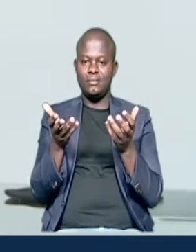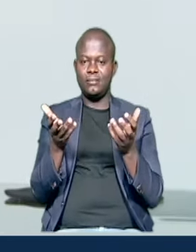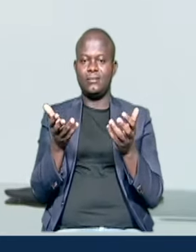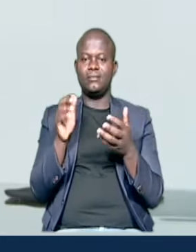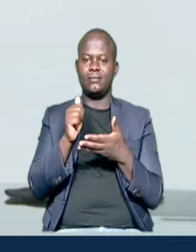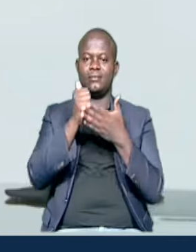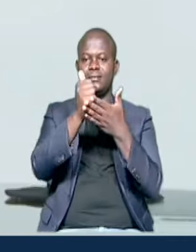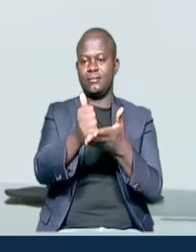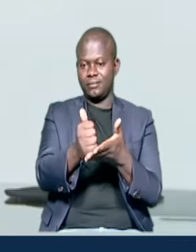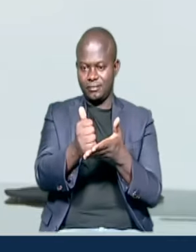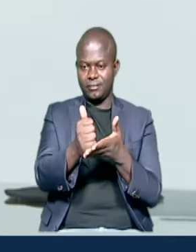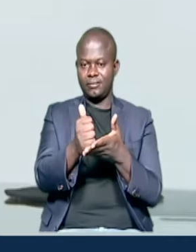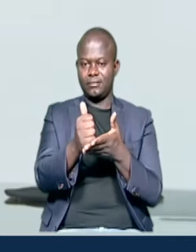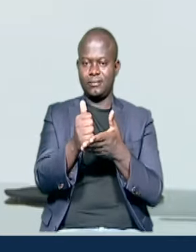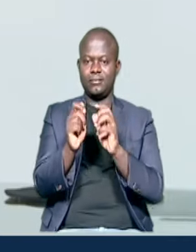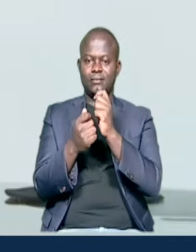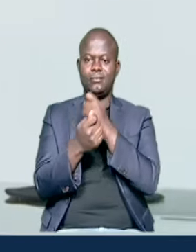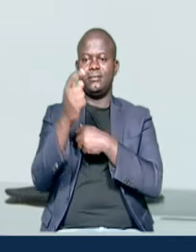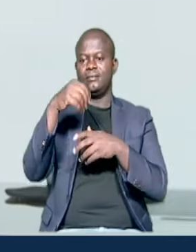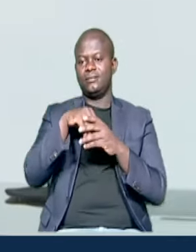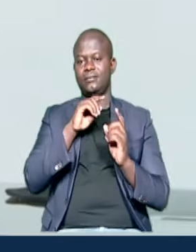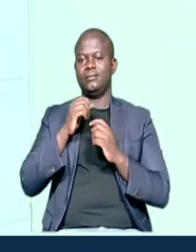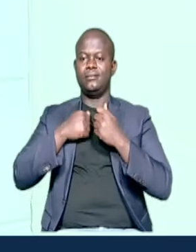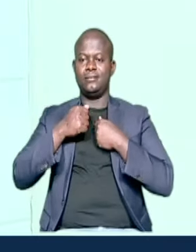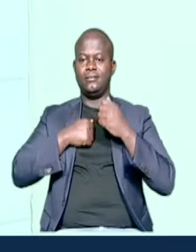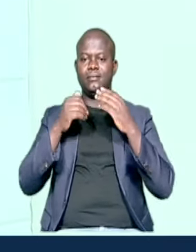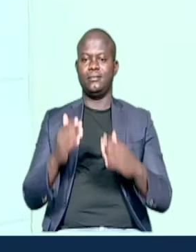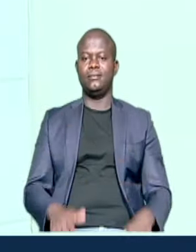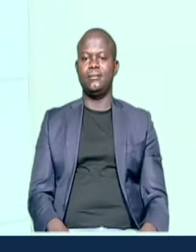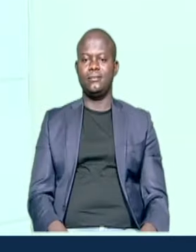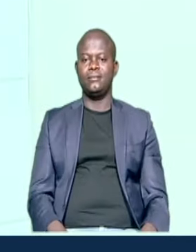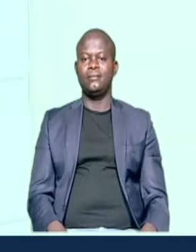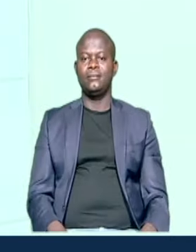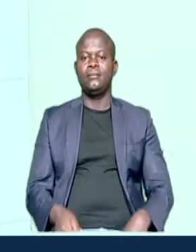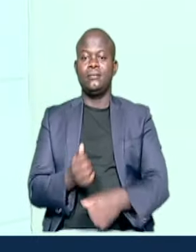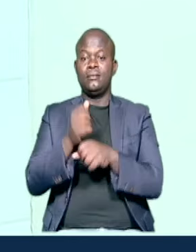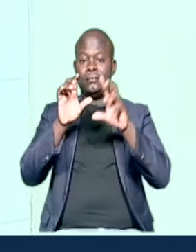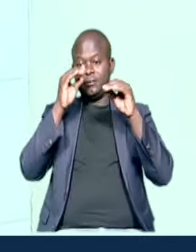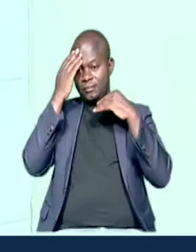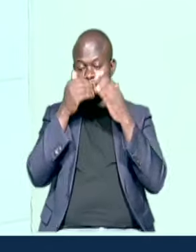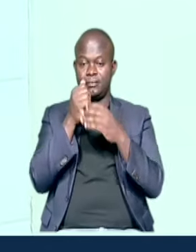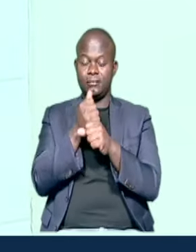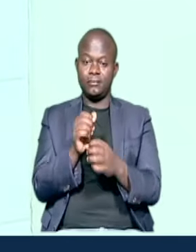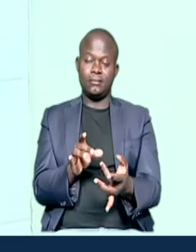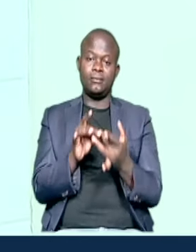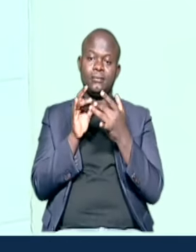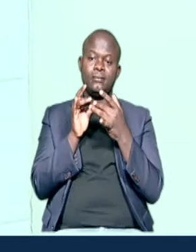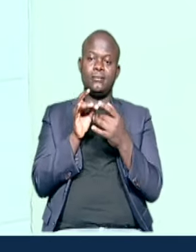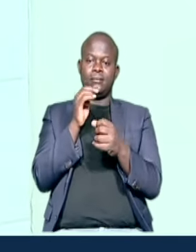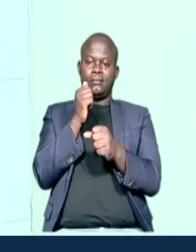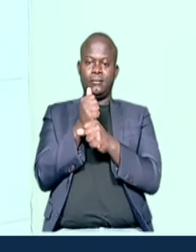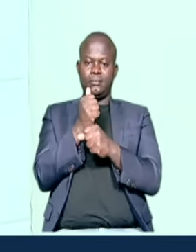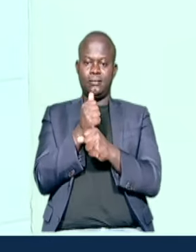bishobora kumufasha kuba umwe mu basirikare b'u Rwanda umwuga utoranywa kubera ko ari umwuga udasanzwe ni umwuga